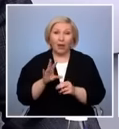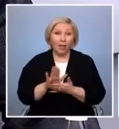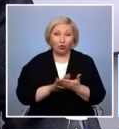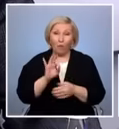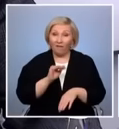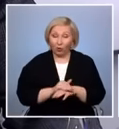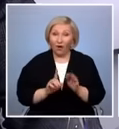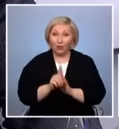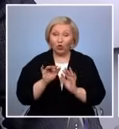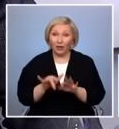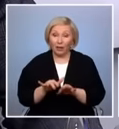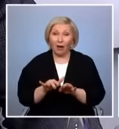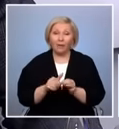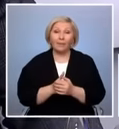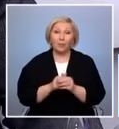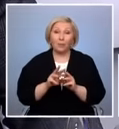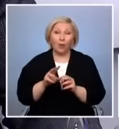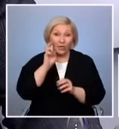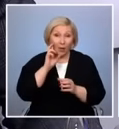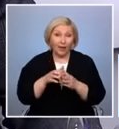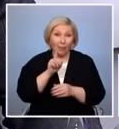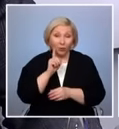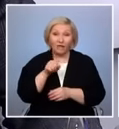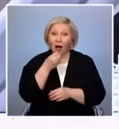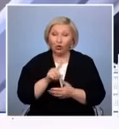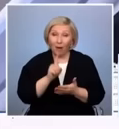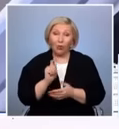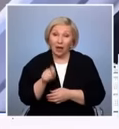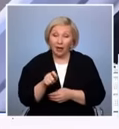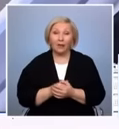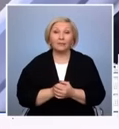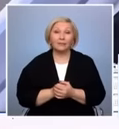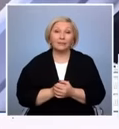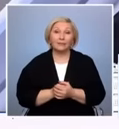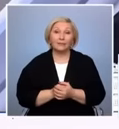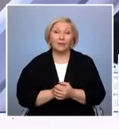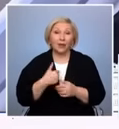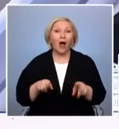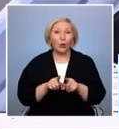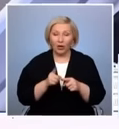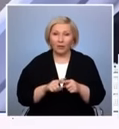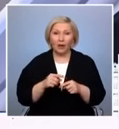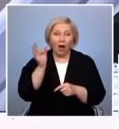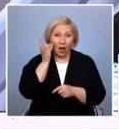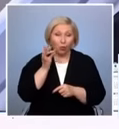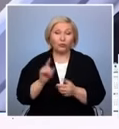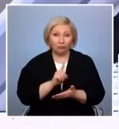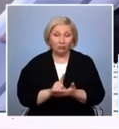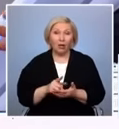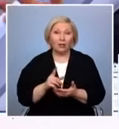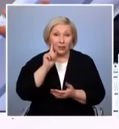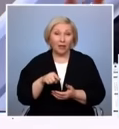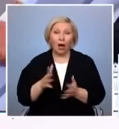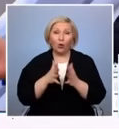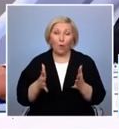насторожило. Собственно, это все про прямую линию Ради Хабирова. Пишите в комментариях, что бы вы